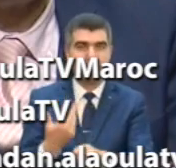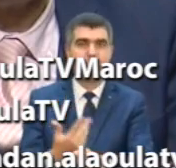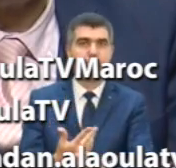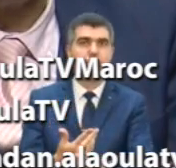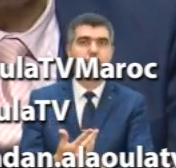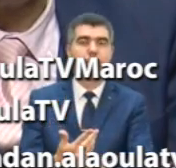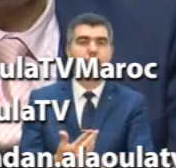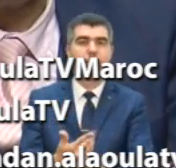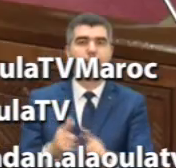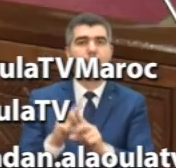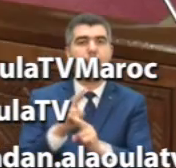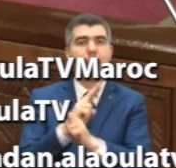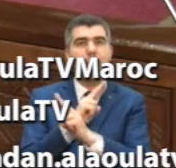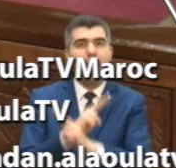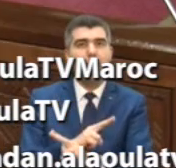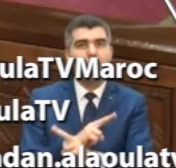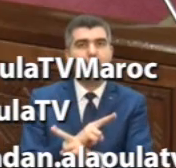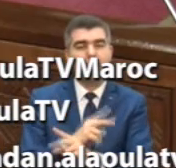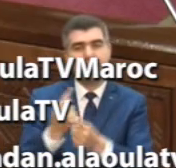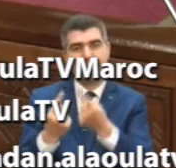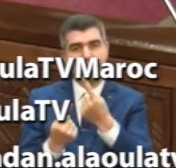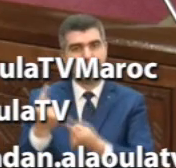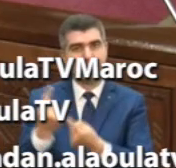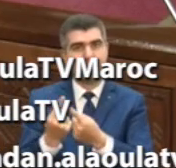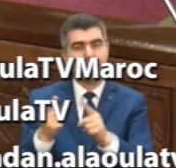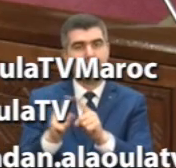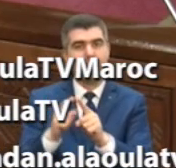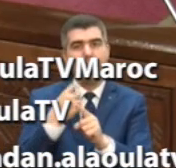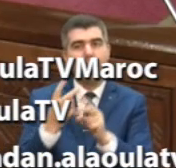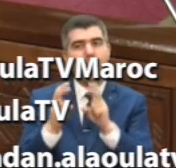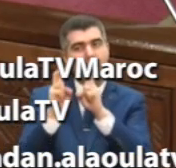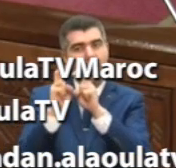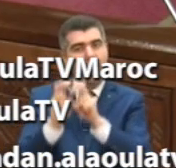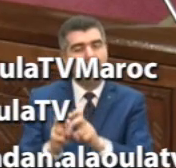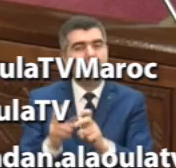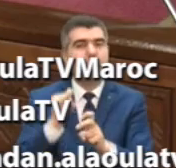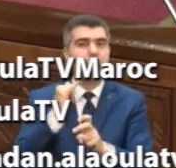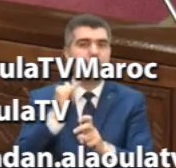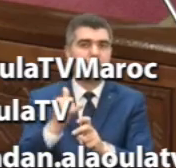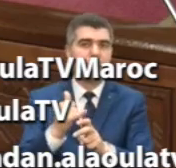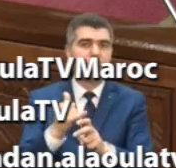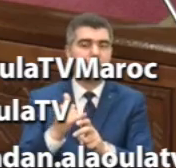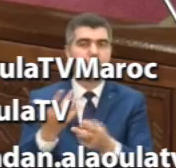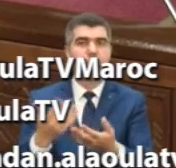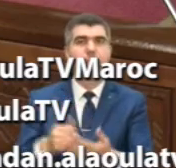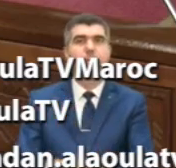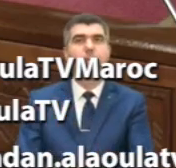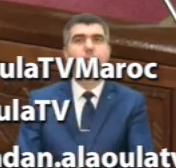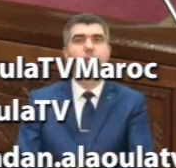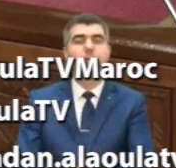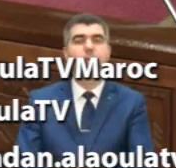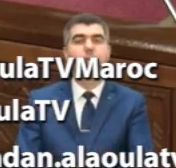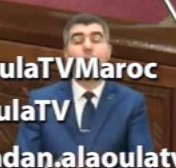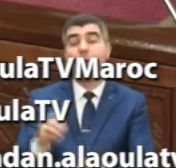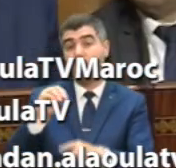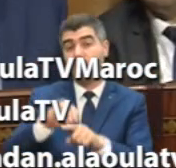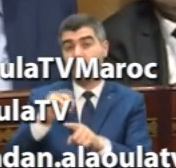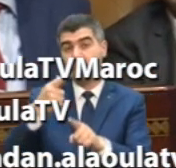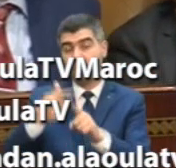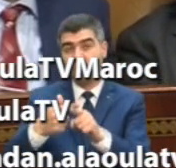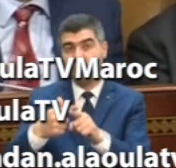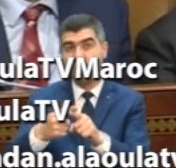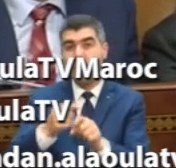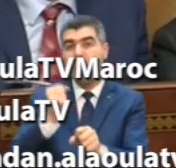يعني المعاشات، المعاشات السيد الوزير تبقى دائما هزيله ودون مستوى تطلعات. ايضا